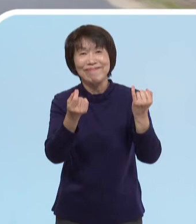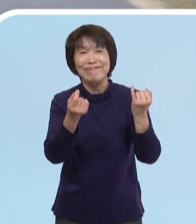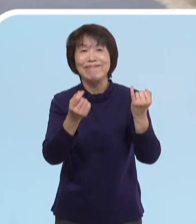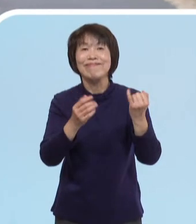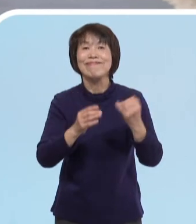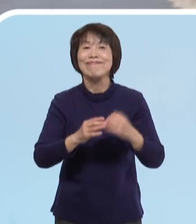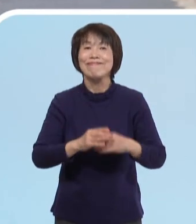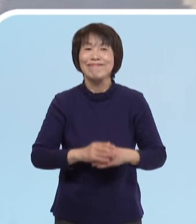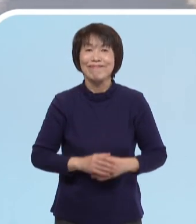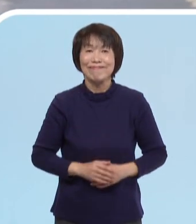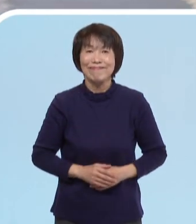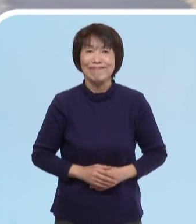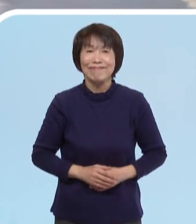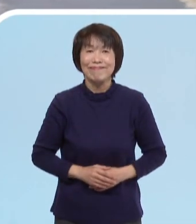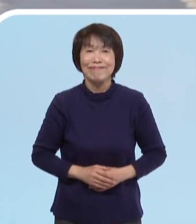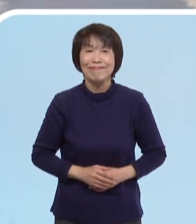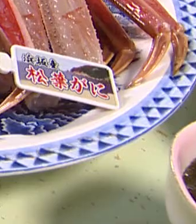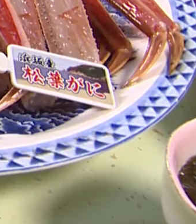いてました。